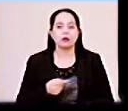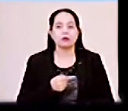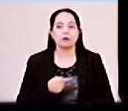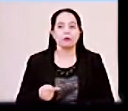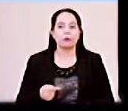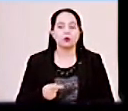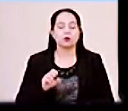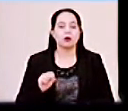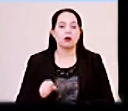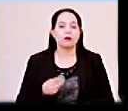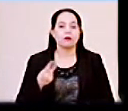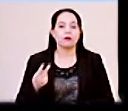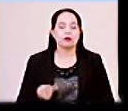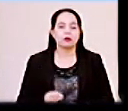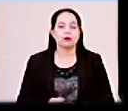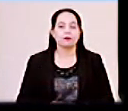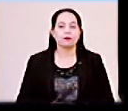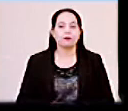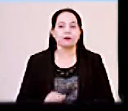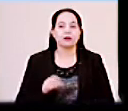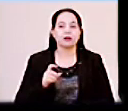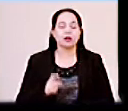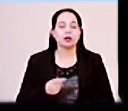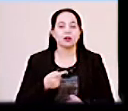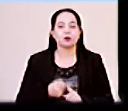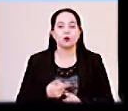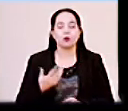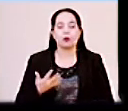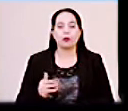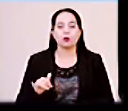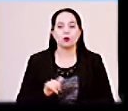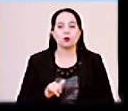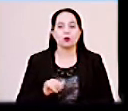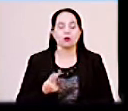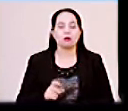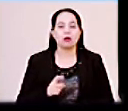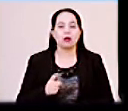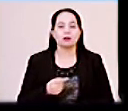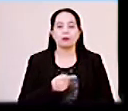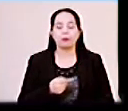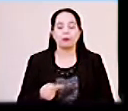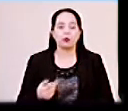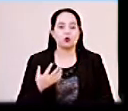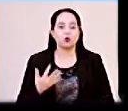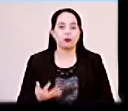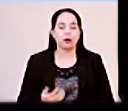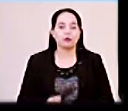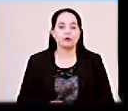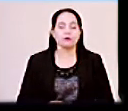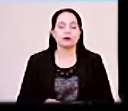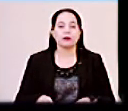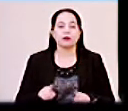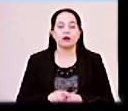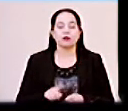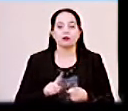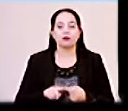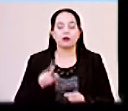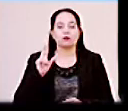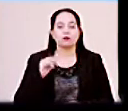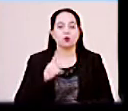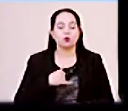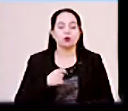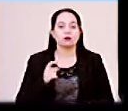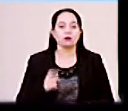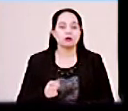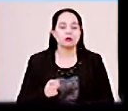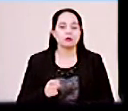минус а квадрат. x плюс 5 умноженное на x минус 5. Значит, первое число у нас